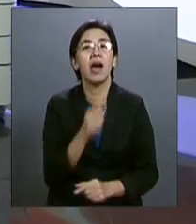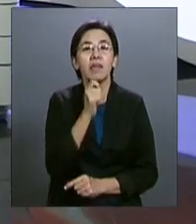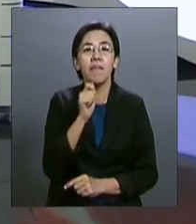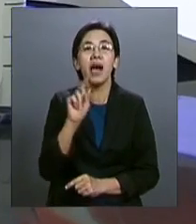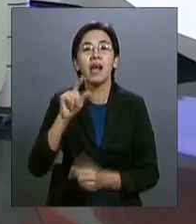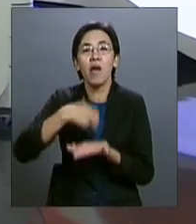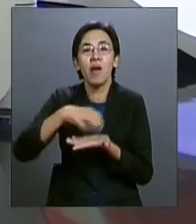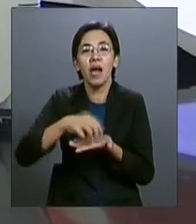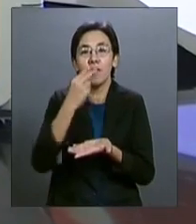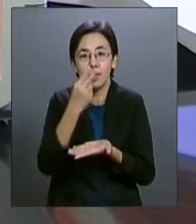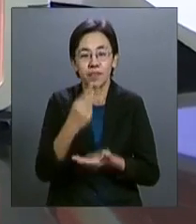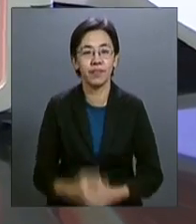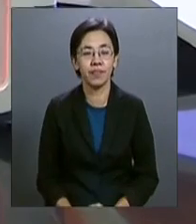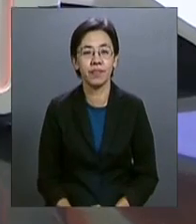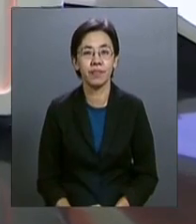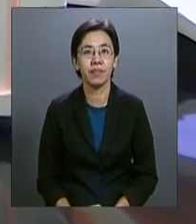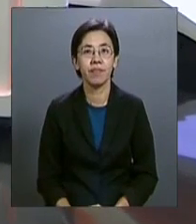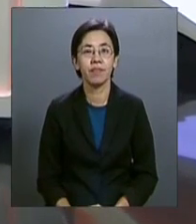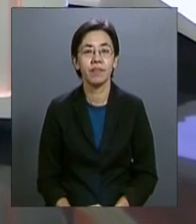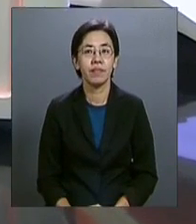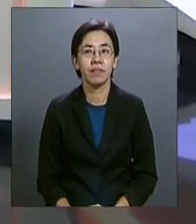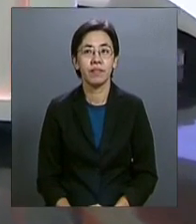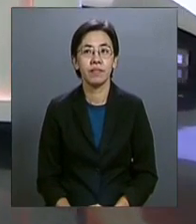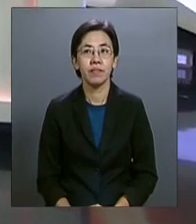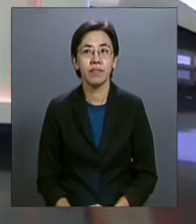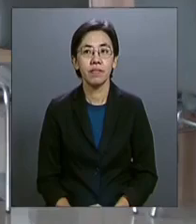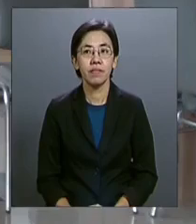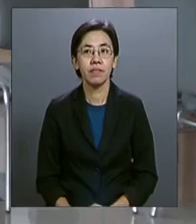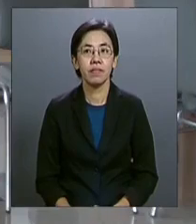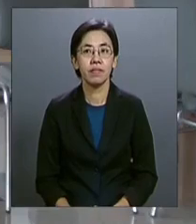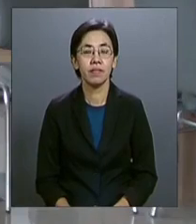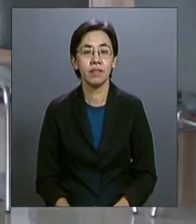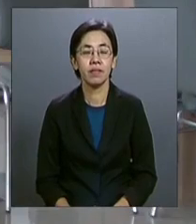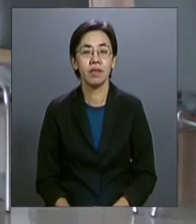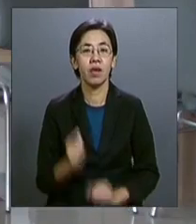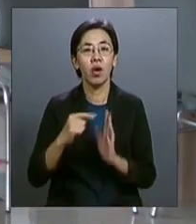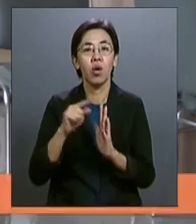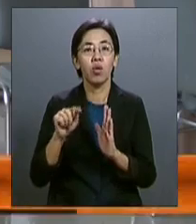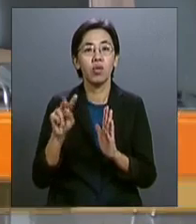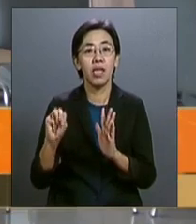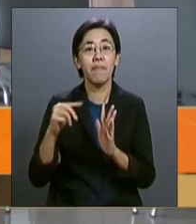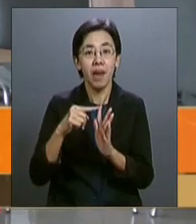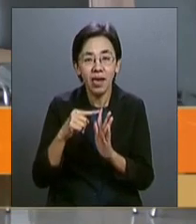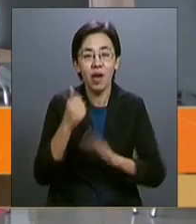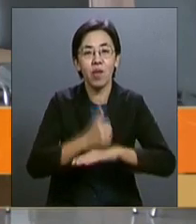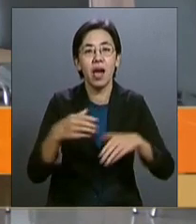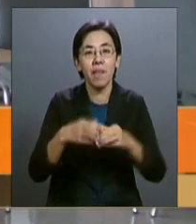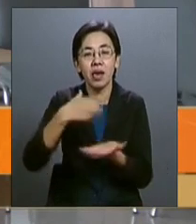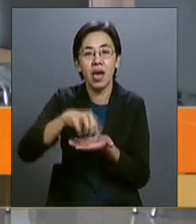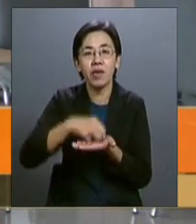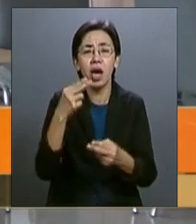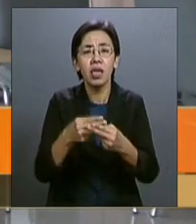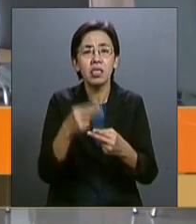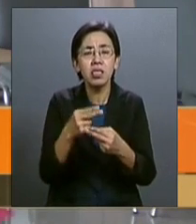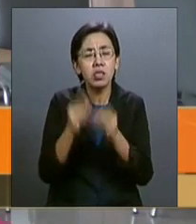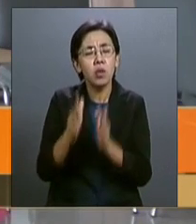คุณยานีคะ ค่ะคุณพึ่งนภาคุณจีรัชตาคะโดยนายอุตตมะย้ำค่ะว่าบุคคลที่จะมาเป็นหนึ่งในรายชื่อนายกรัฐมนตรี